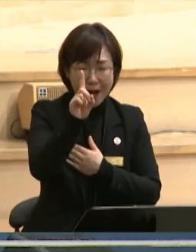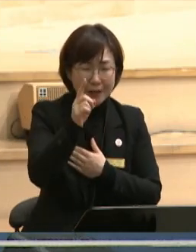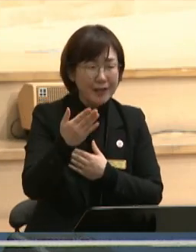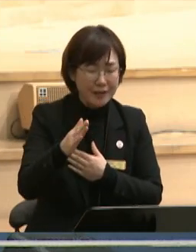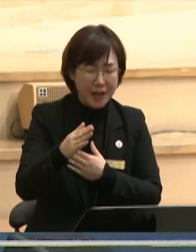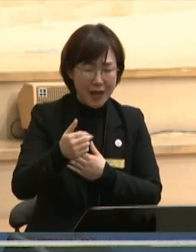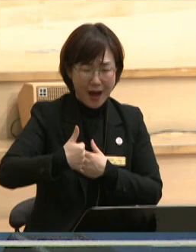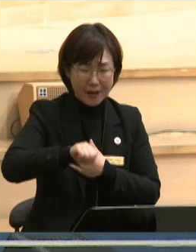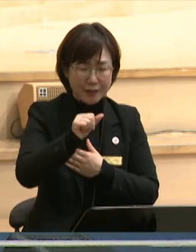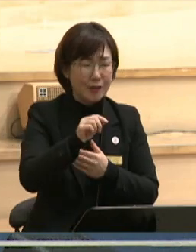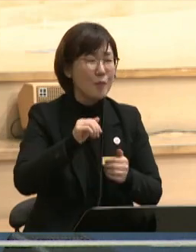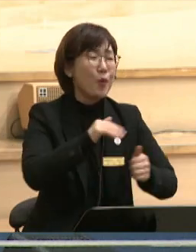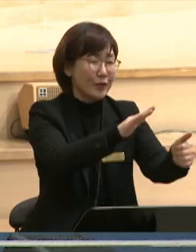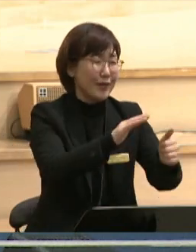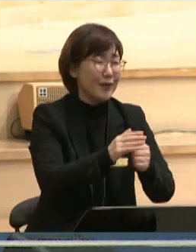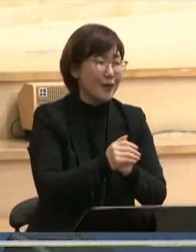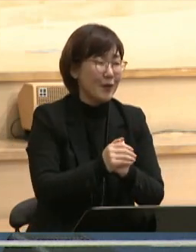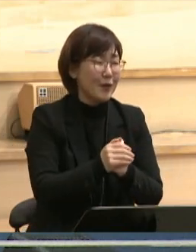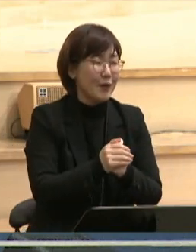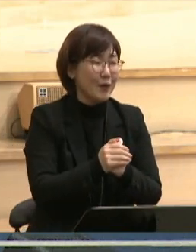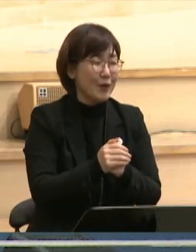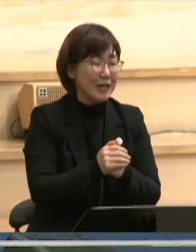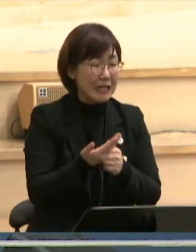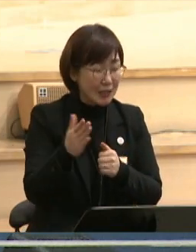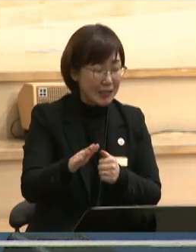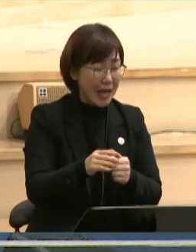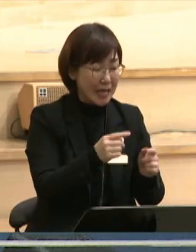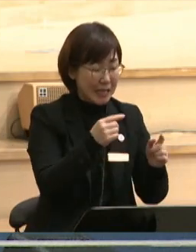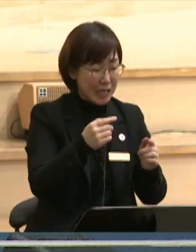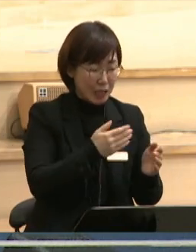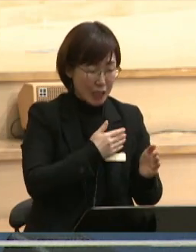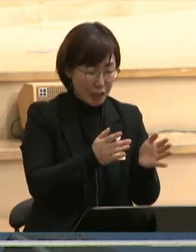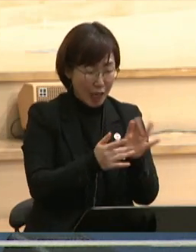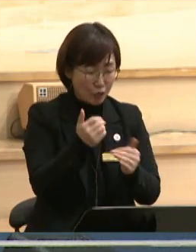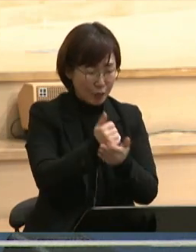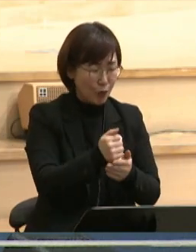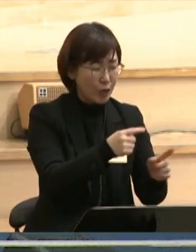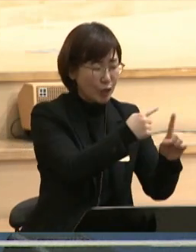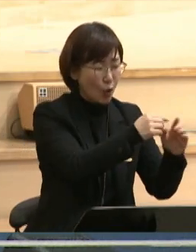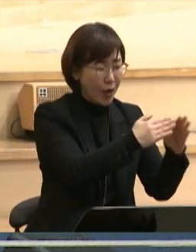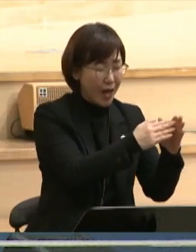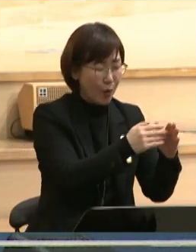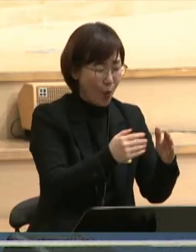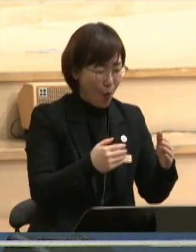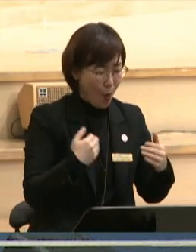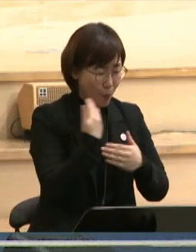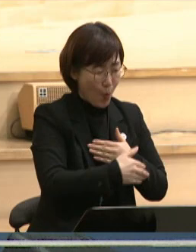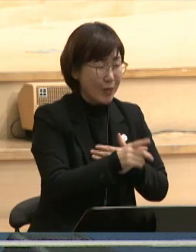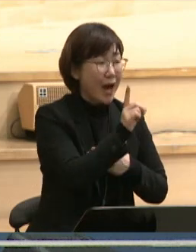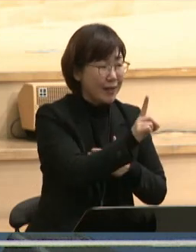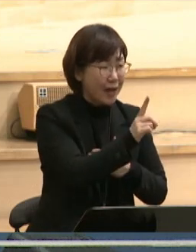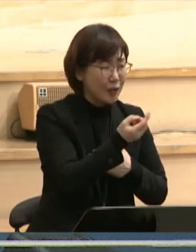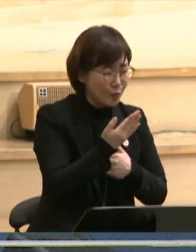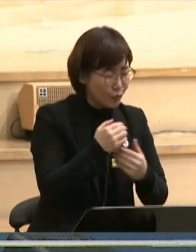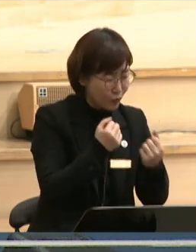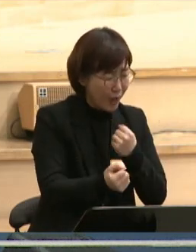그런데 예수님도 교회와 한 몸이란 말이에요 그런데 예수님이 교회를 보내세요